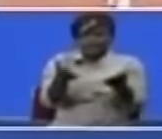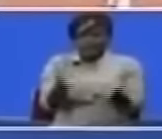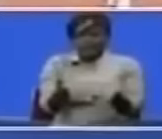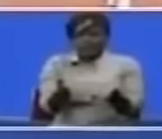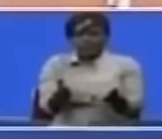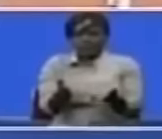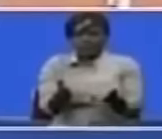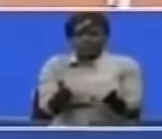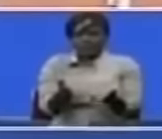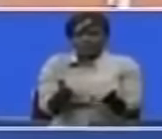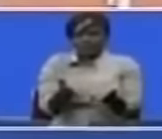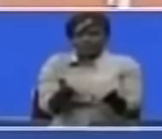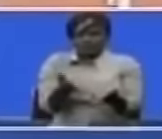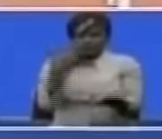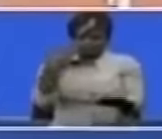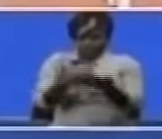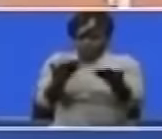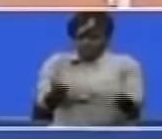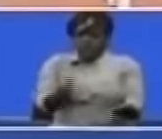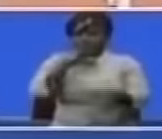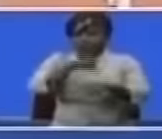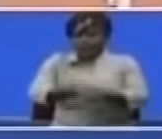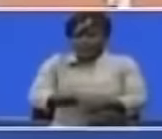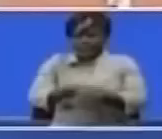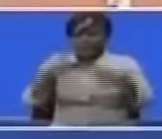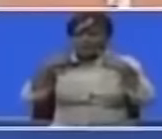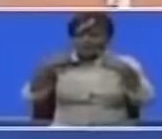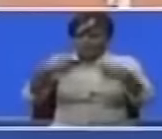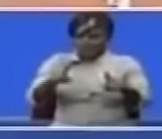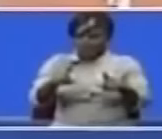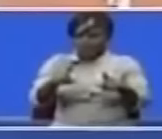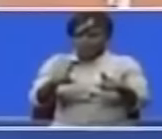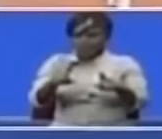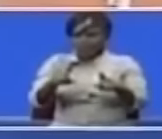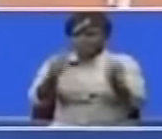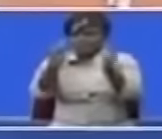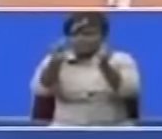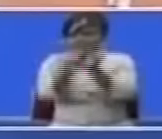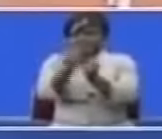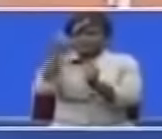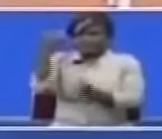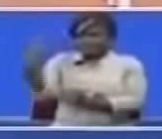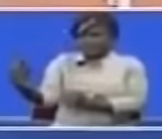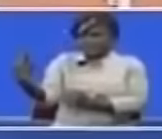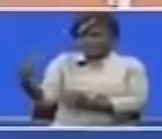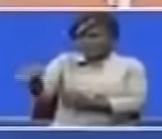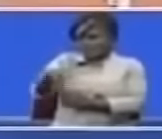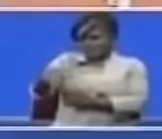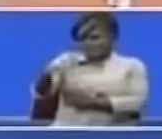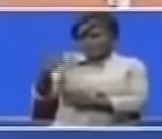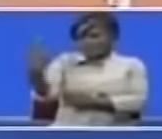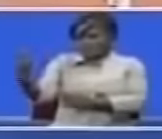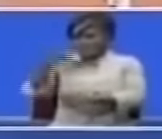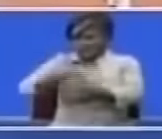yamekuwa yamehakikiwa. Hadi sasa tumeweza kupata matokeo kutoka mikoa 13, mitatu tulipewa